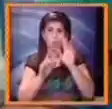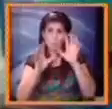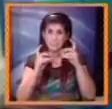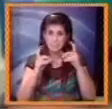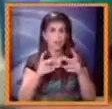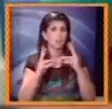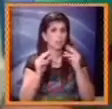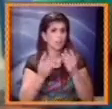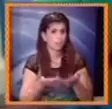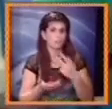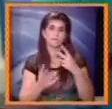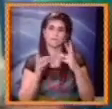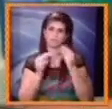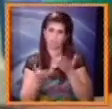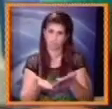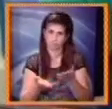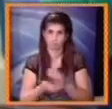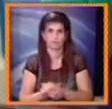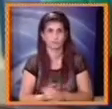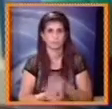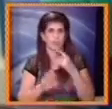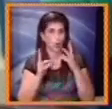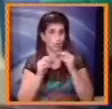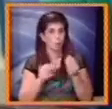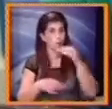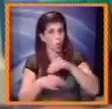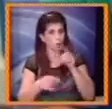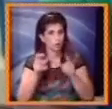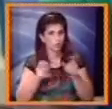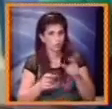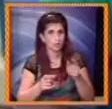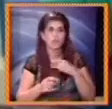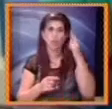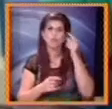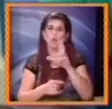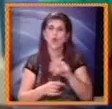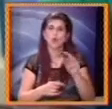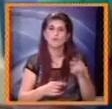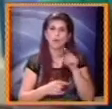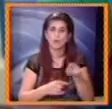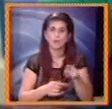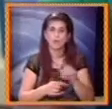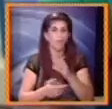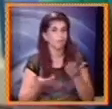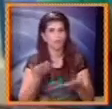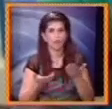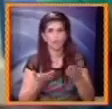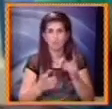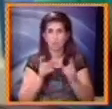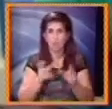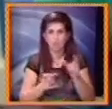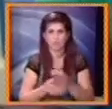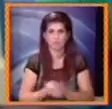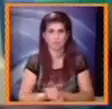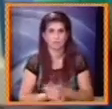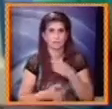תגיד את הדברים. והוא בא ואמר את הדברים, ודיברנו עם עוד אנשים, הם חושבים בדיוק כמו, אין הרבה הבדלים בין התושבים שם.